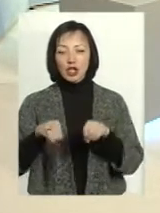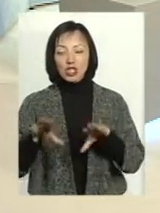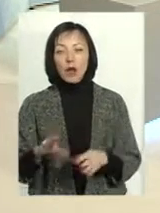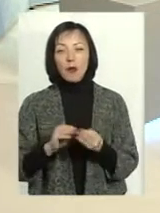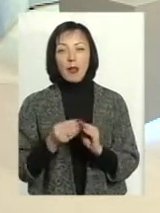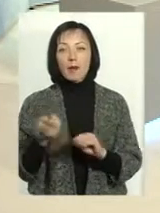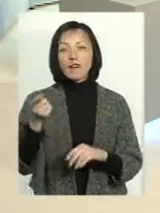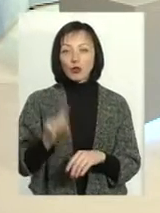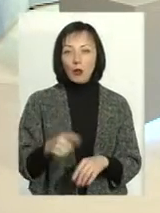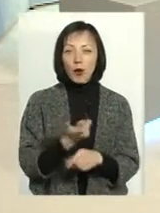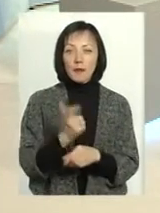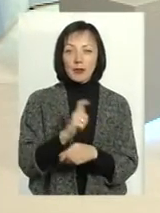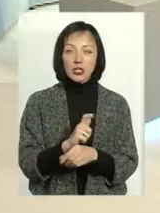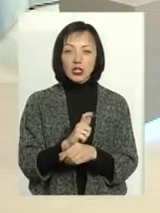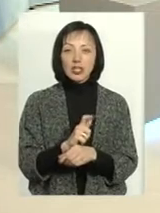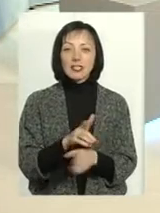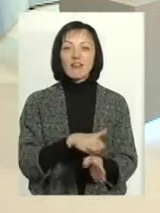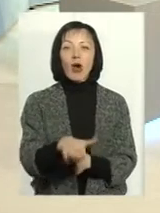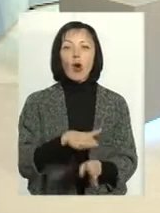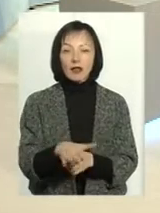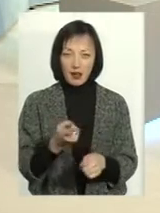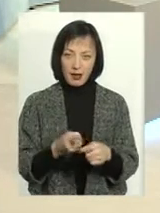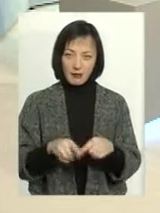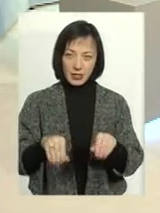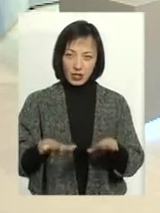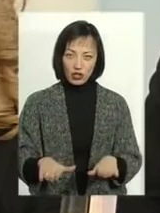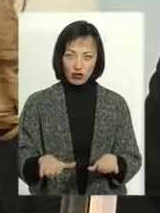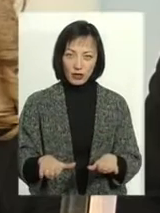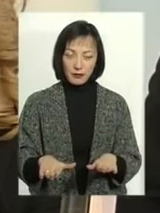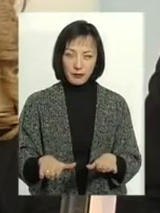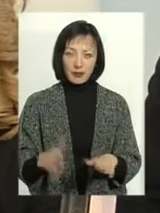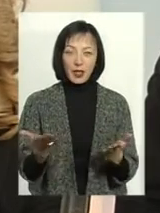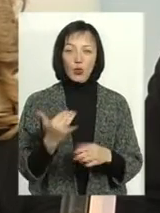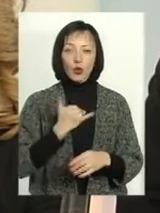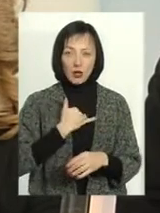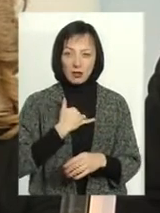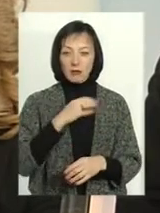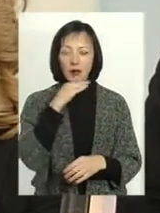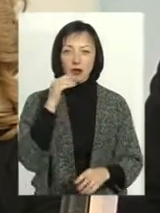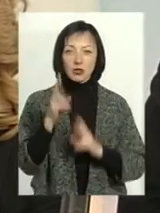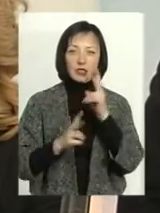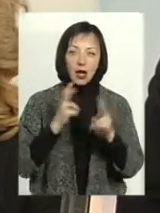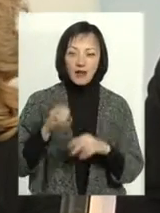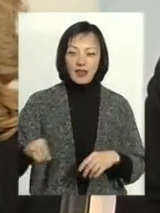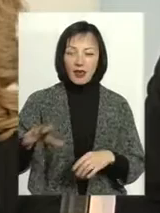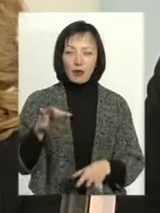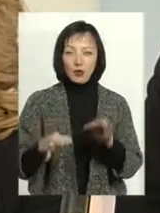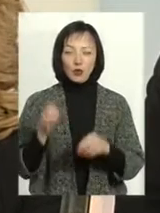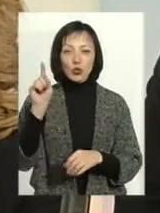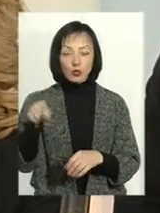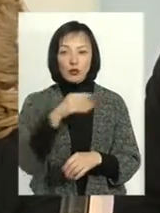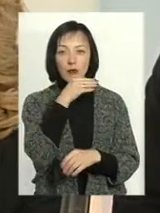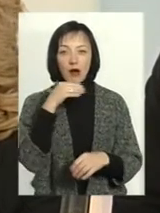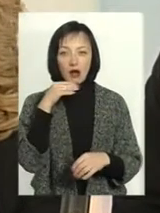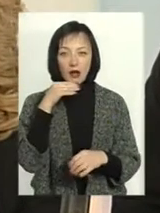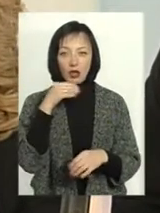тому, що більша проблема з виконанням цих рішень, які у нас і багато скарг в Європейський суд, саме тому, що багато